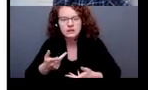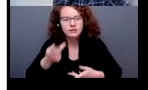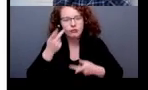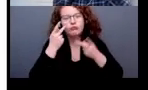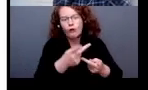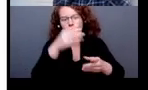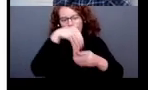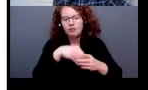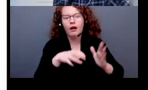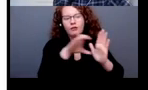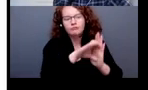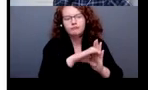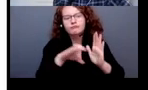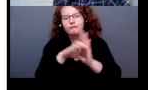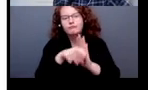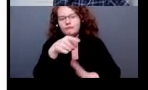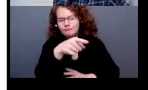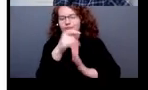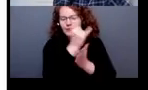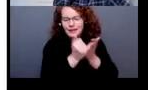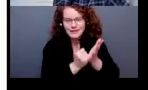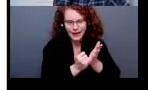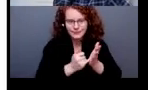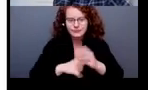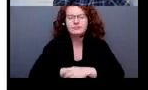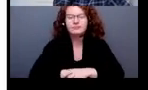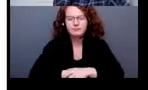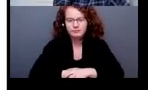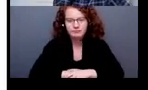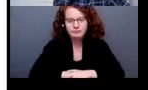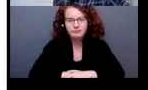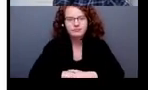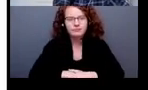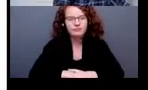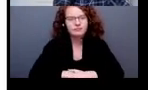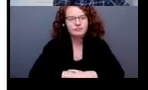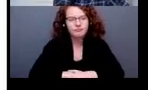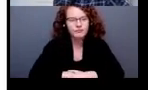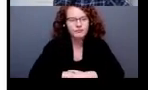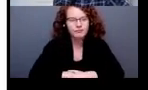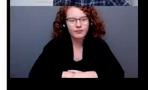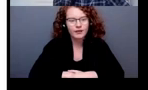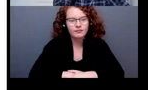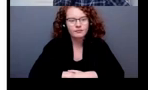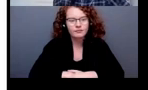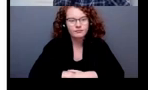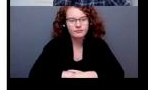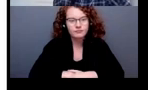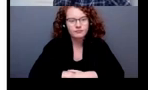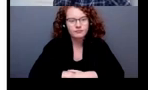nombre de vignettes dessinées, hein, qui sont, par exemple, la manière